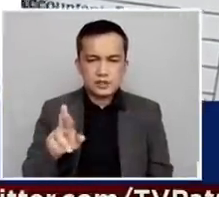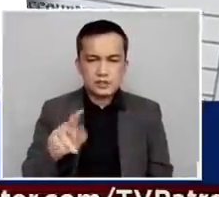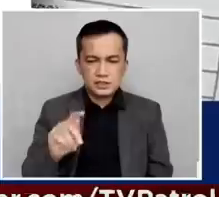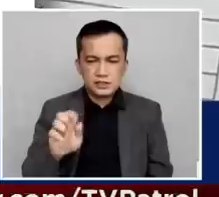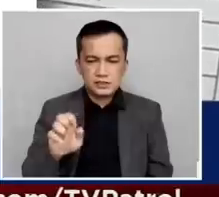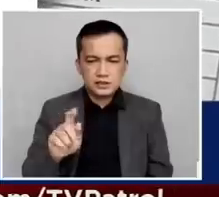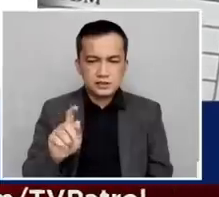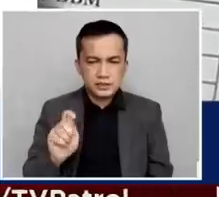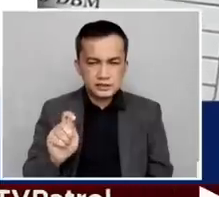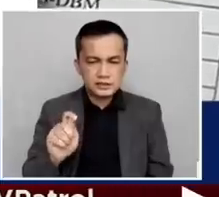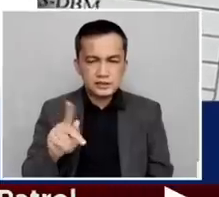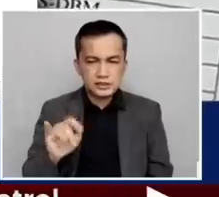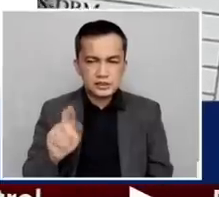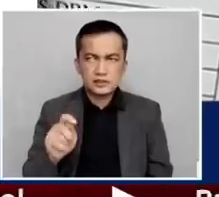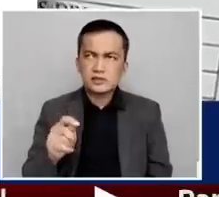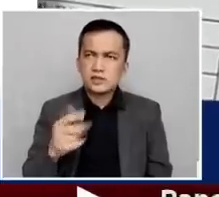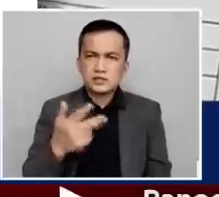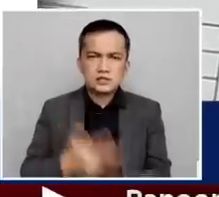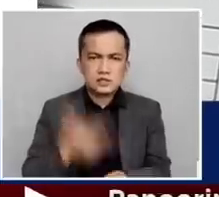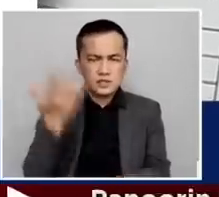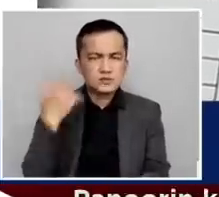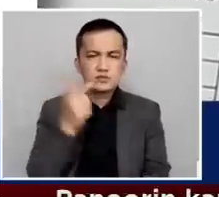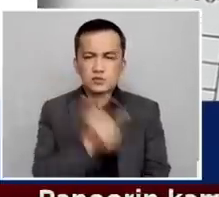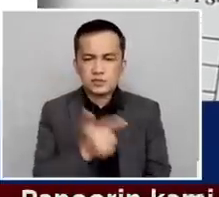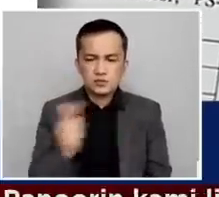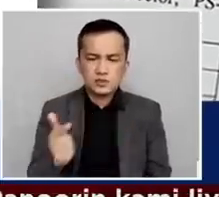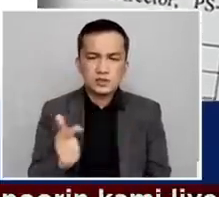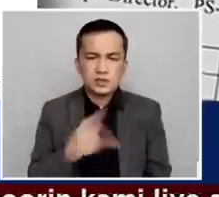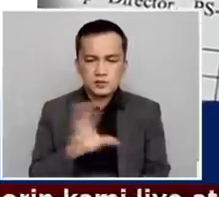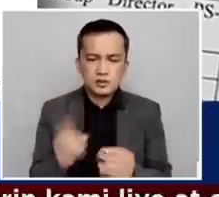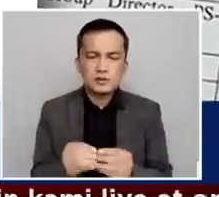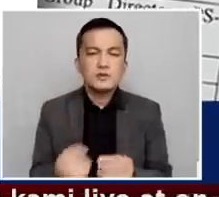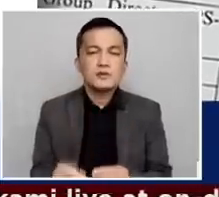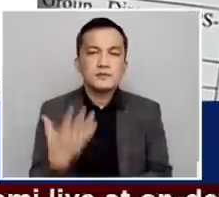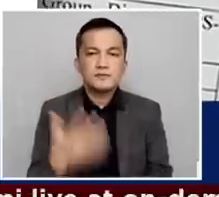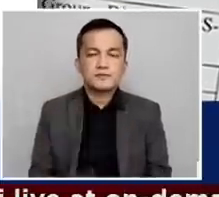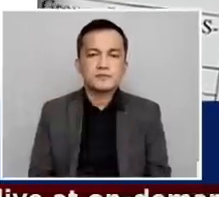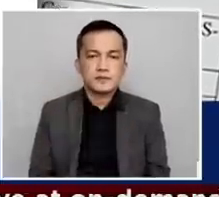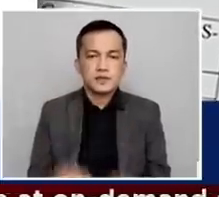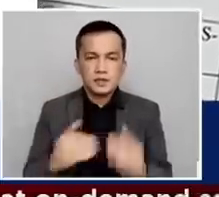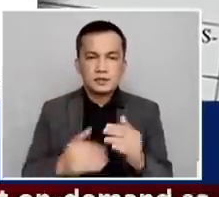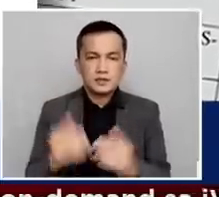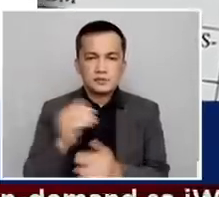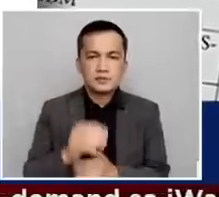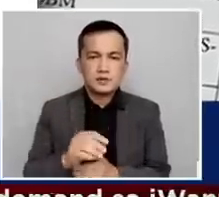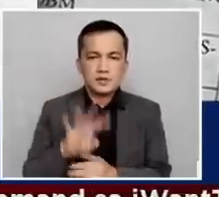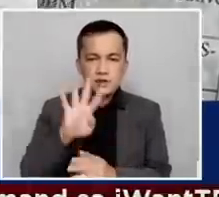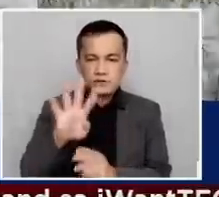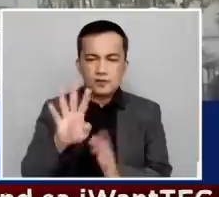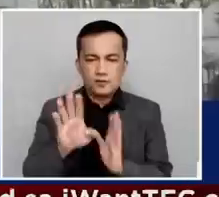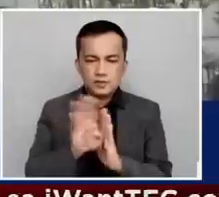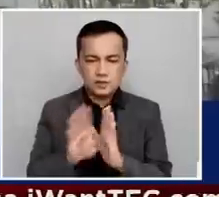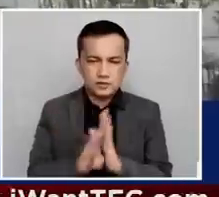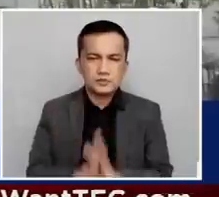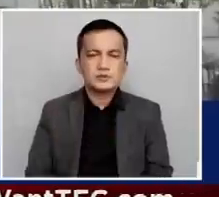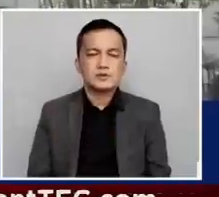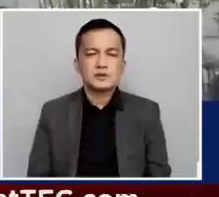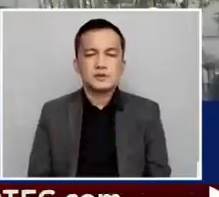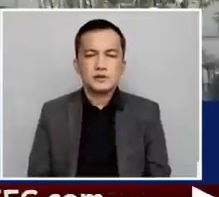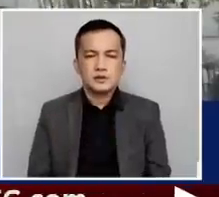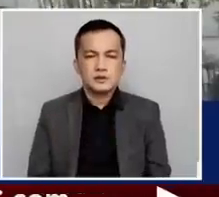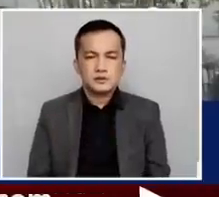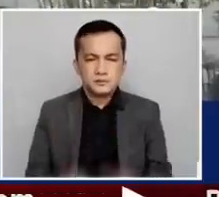ng 3 beses noong 2020 na may kabuang halagang mahigit 4 na bilyong piso. Sa pahayag